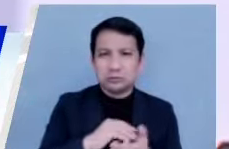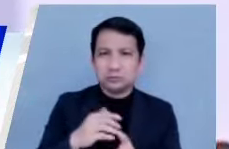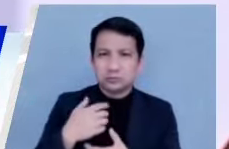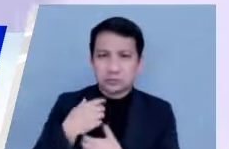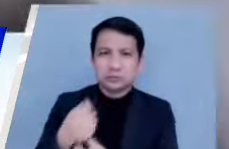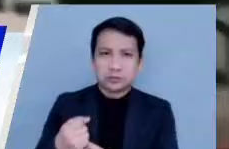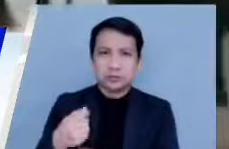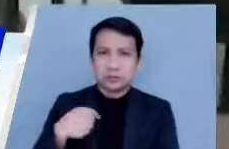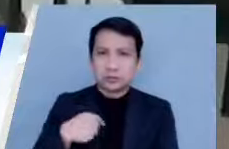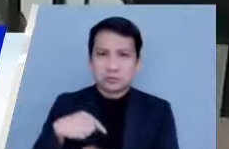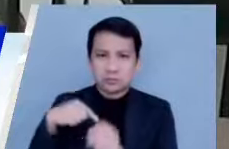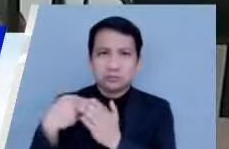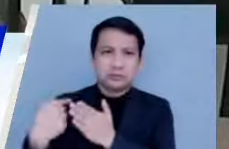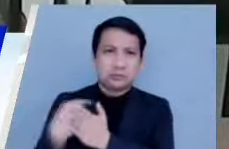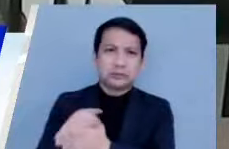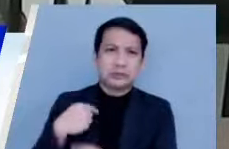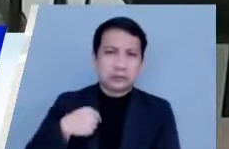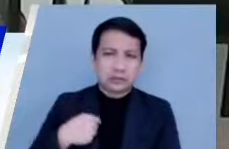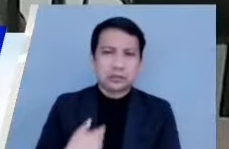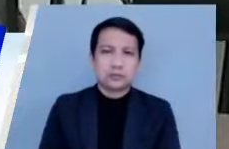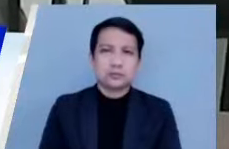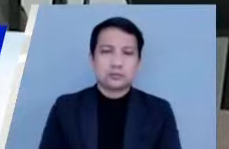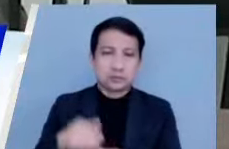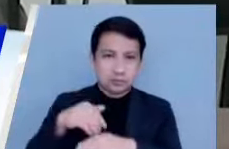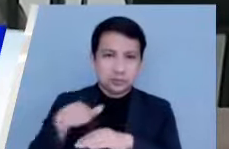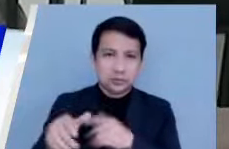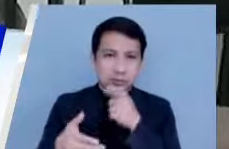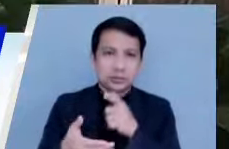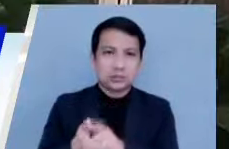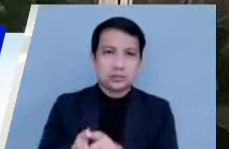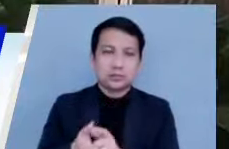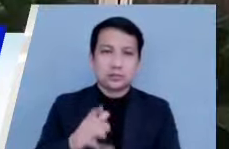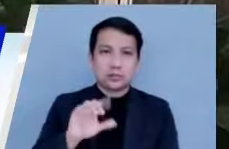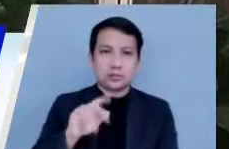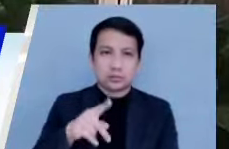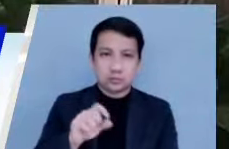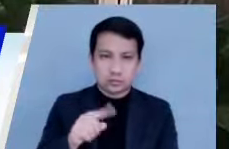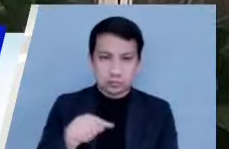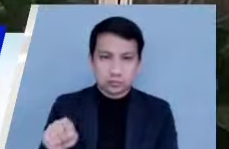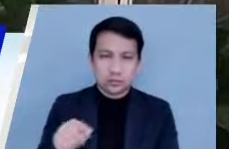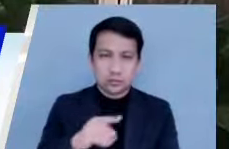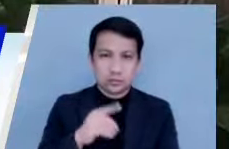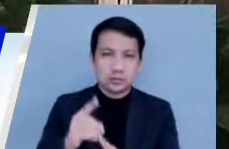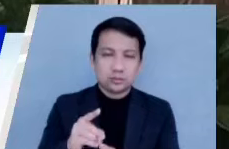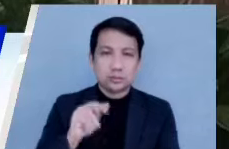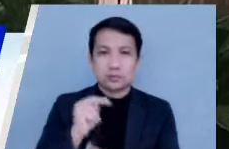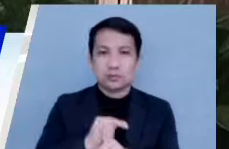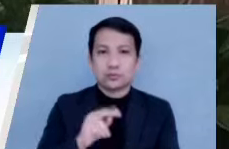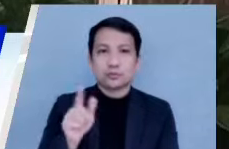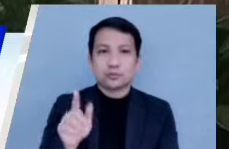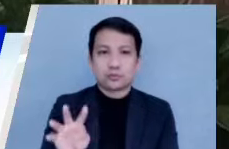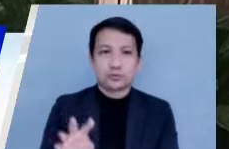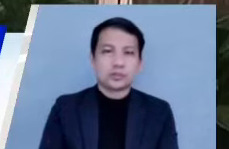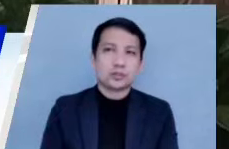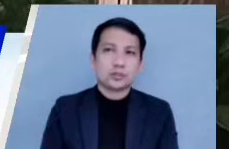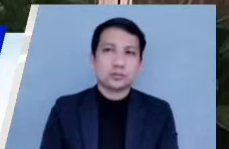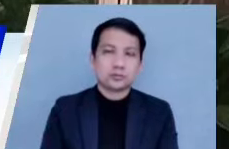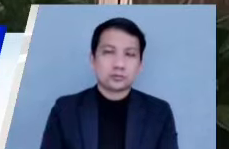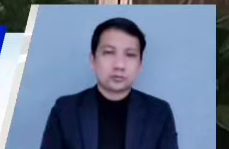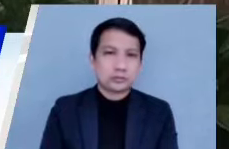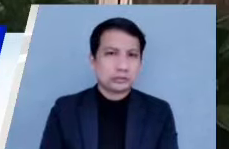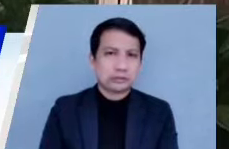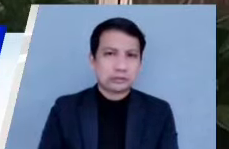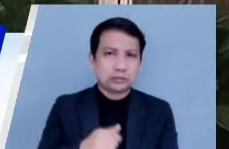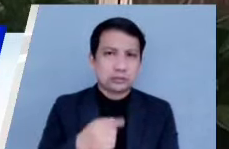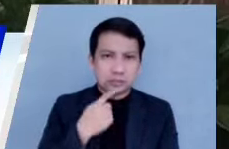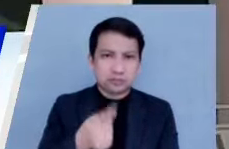nila ako. Sa ipinadalang liham ni Attorney Lopez sa komite na may petsang November 24, nagpa-excuse si Lopez na